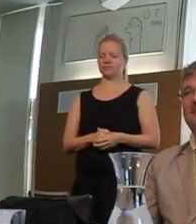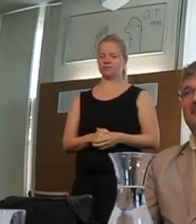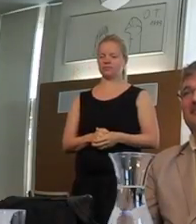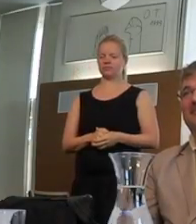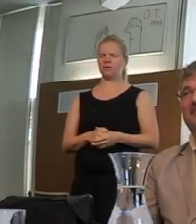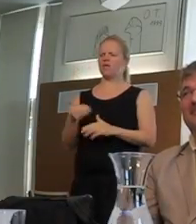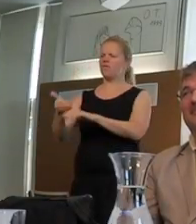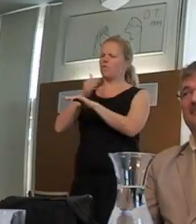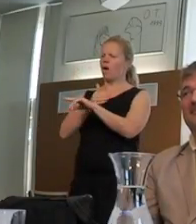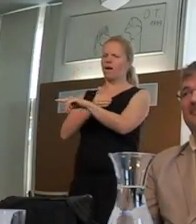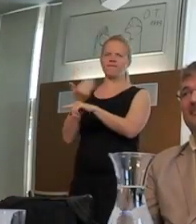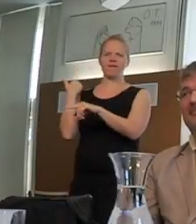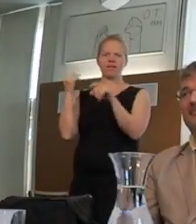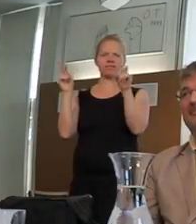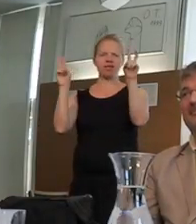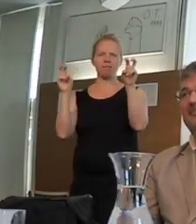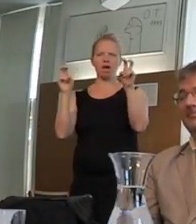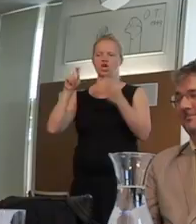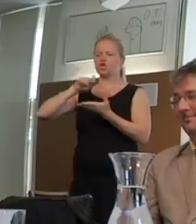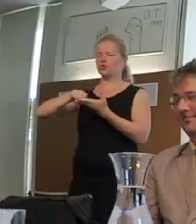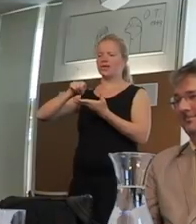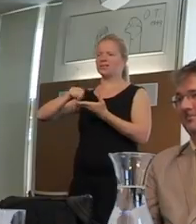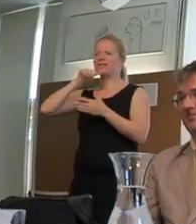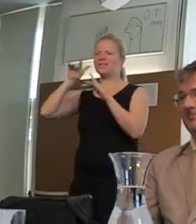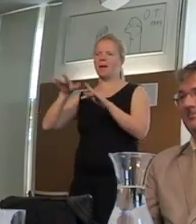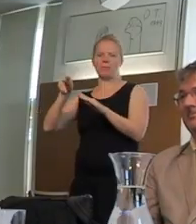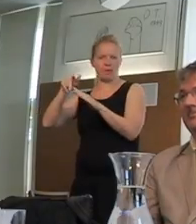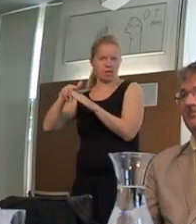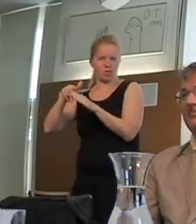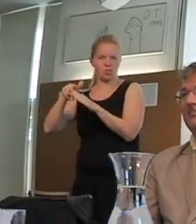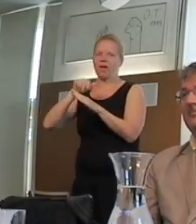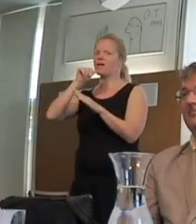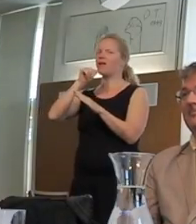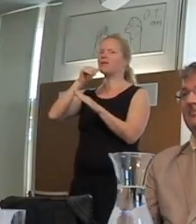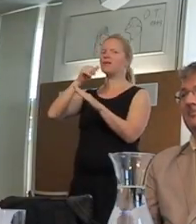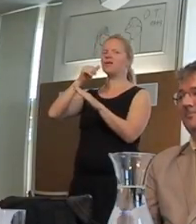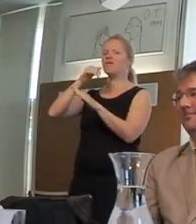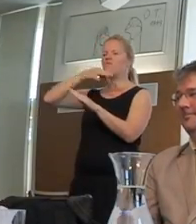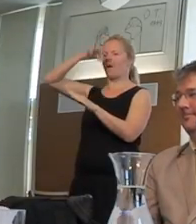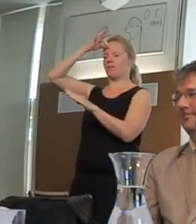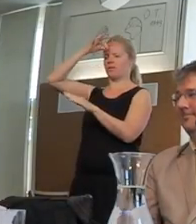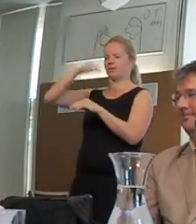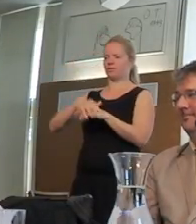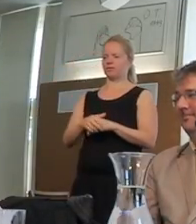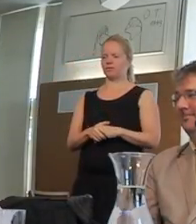es ist gesprochen worden von, es sind keine Journalisten da, mit Behinderung keine Role Models. Entschuldige.